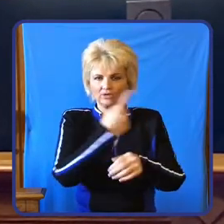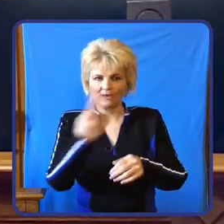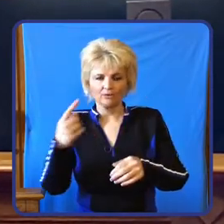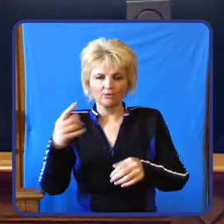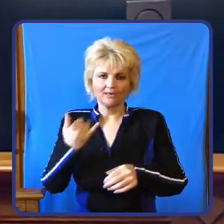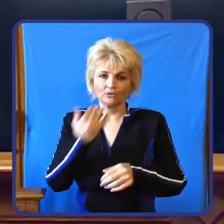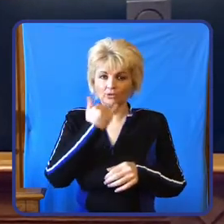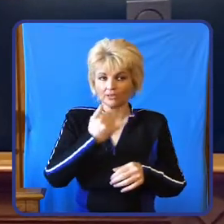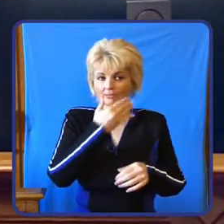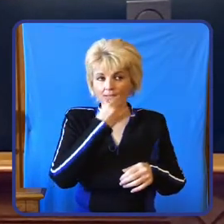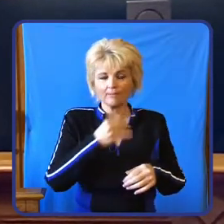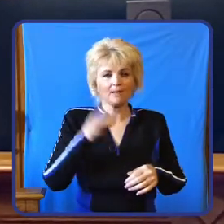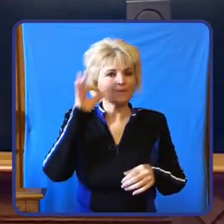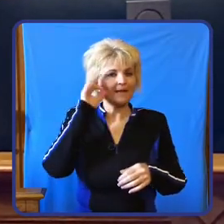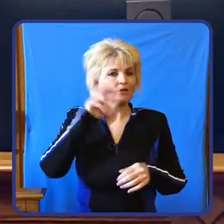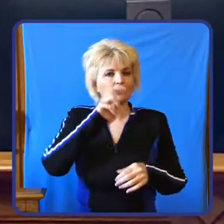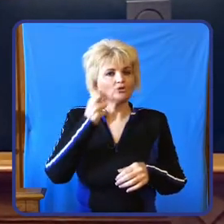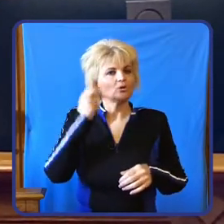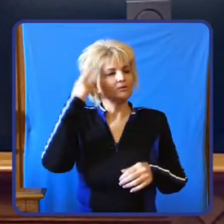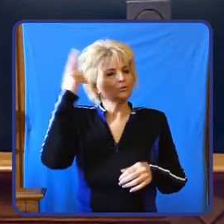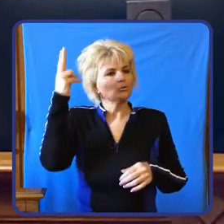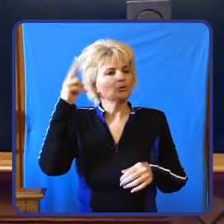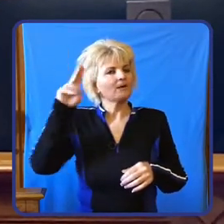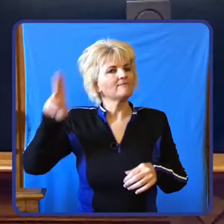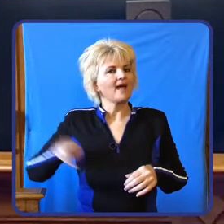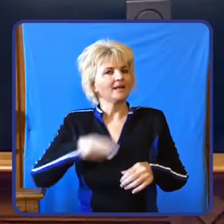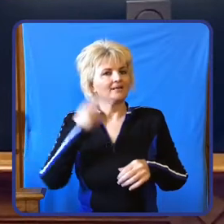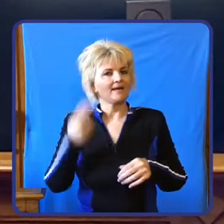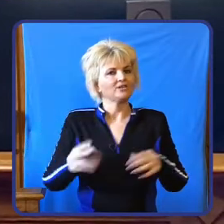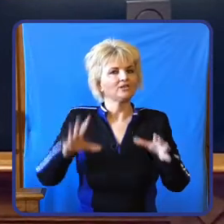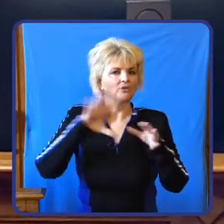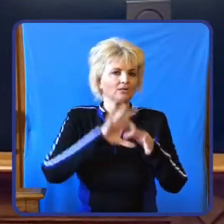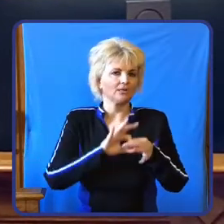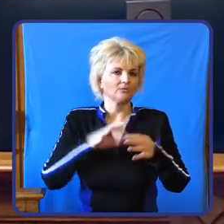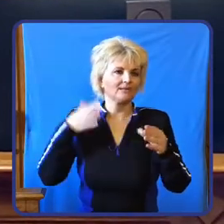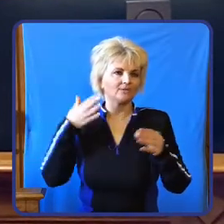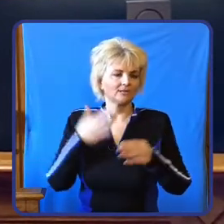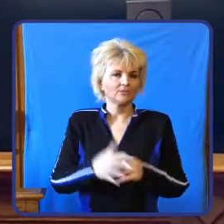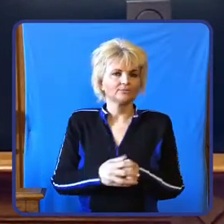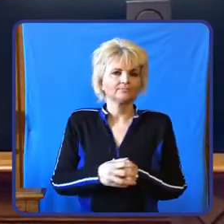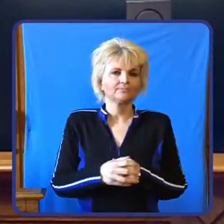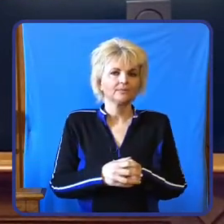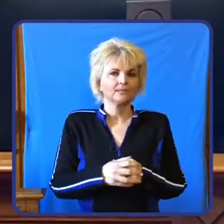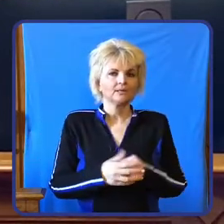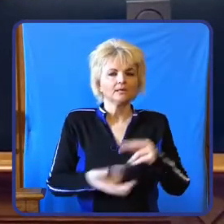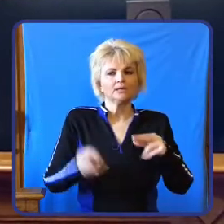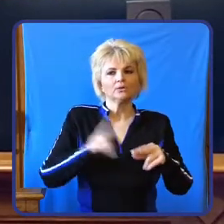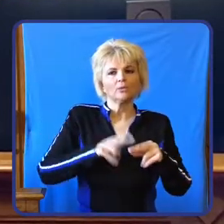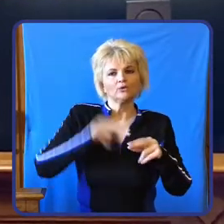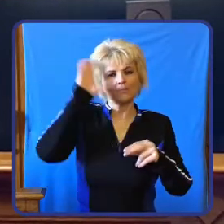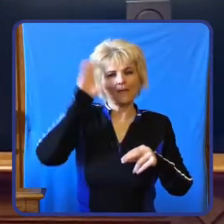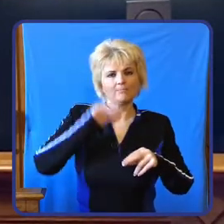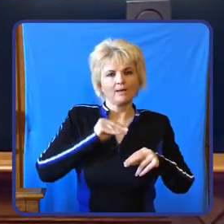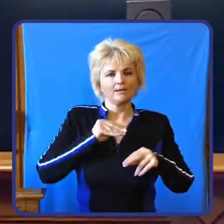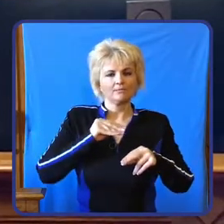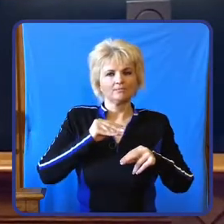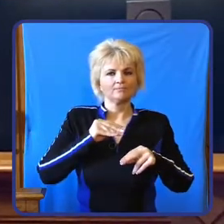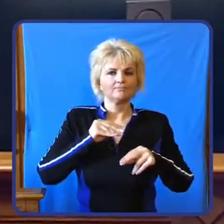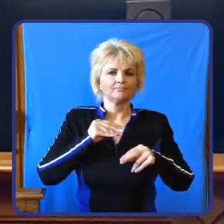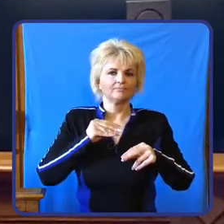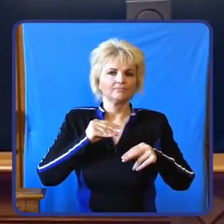Egyben köszönöm Benkő Zsolt úr fölhívását, csatlakozását ahhoz, hogy minél több emberhez eljusson